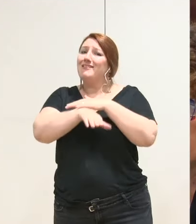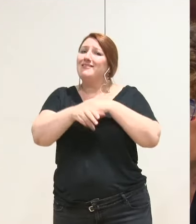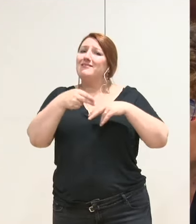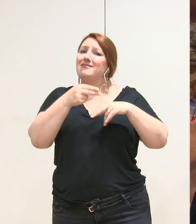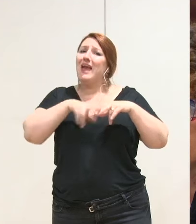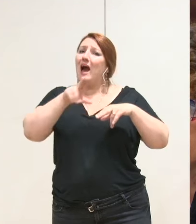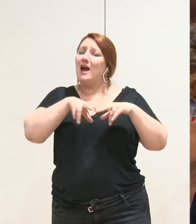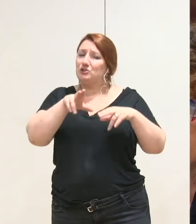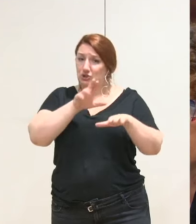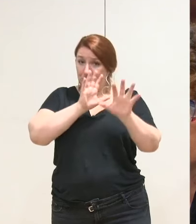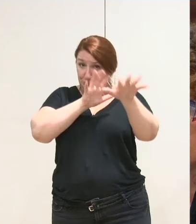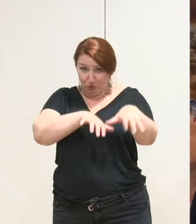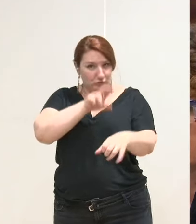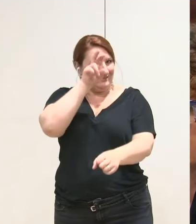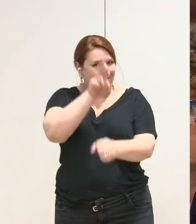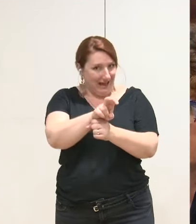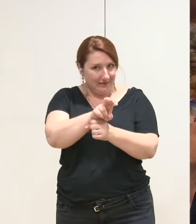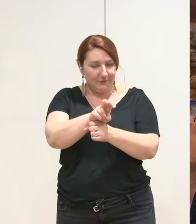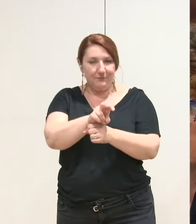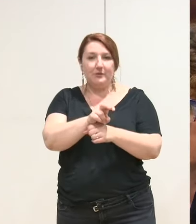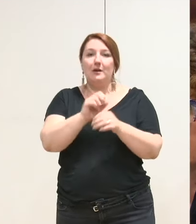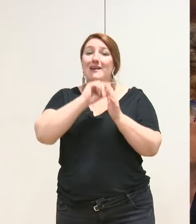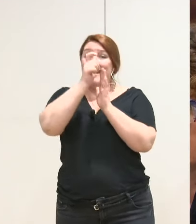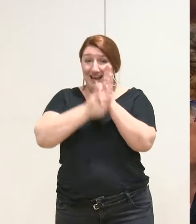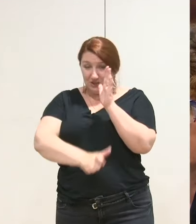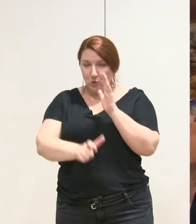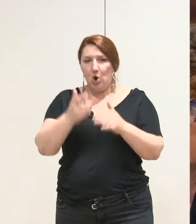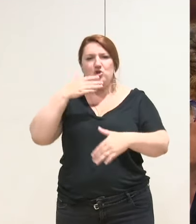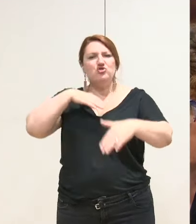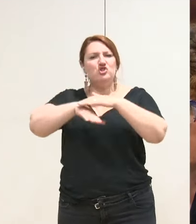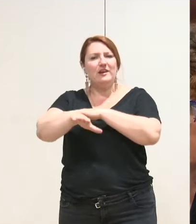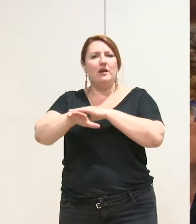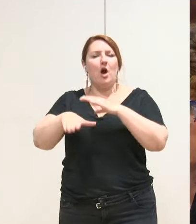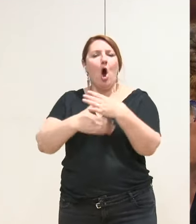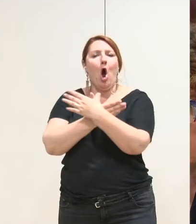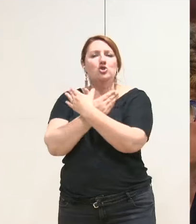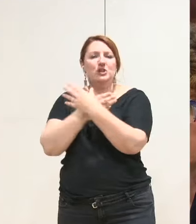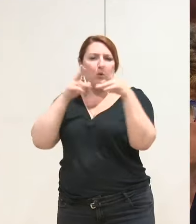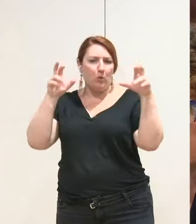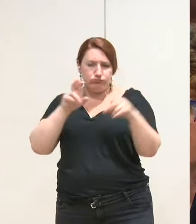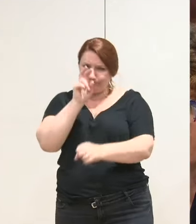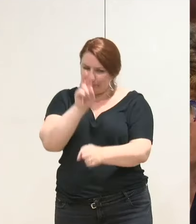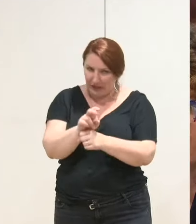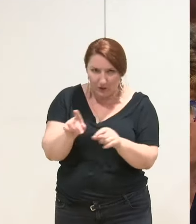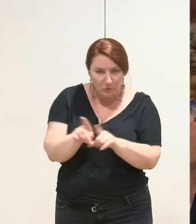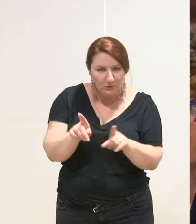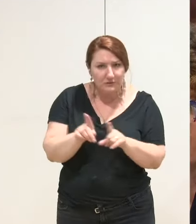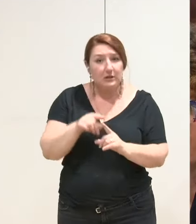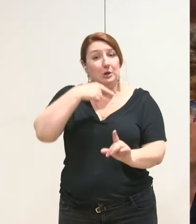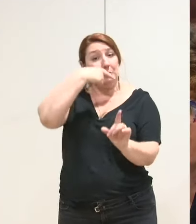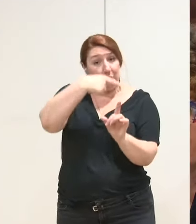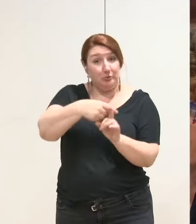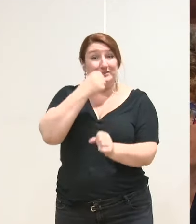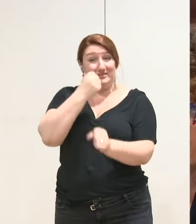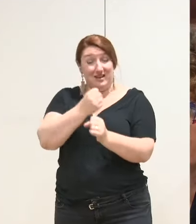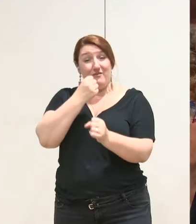conservé vous avez aussi en le restaurant Chez Angelo qui est qui est conservé et puis un travail d'insertion un un gros travail qui